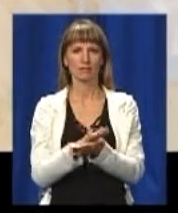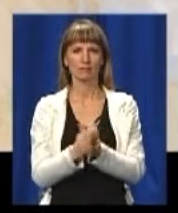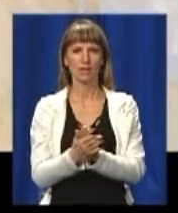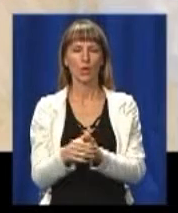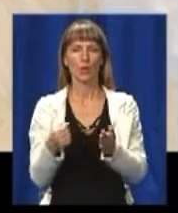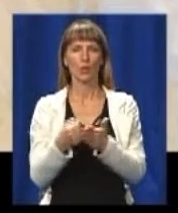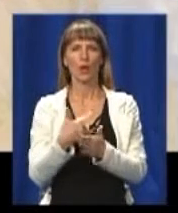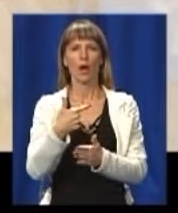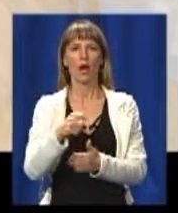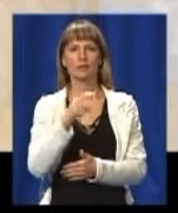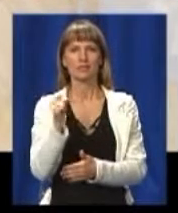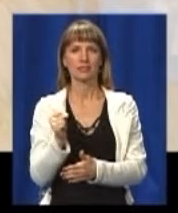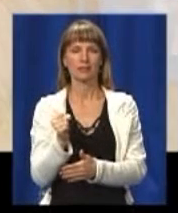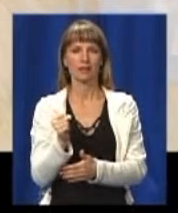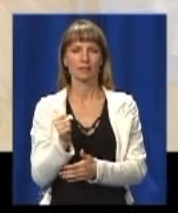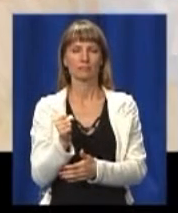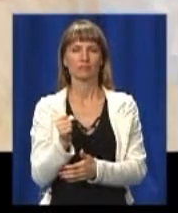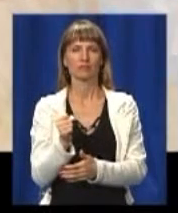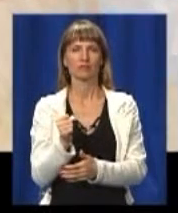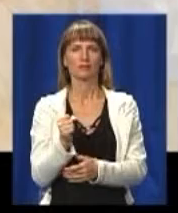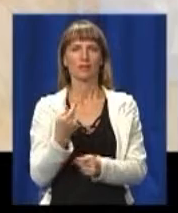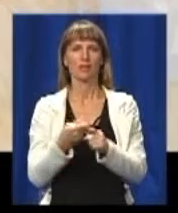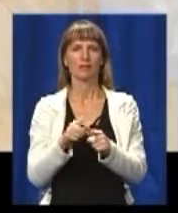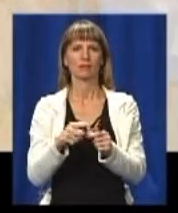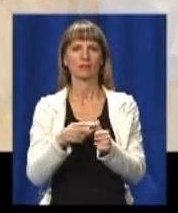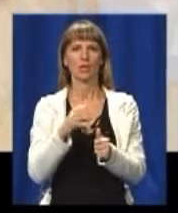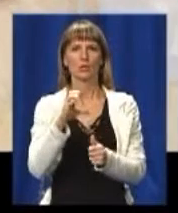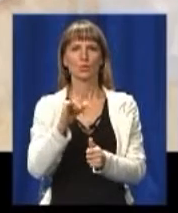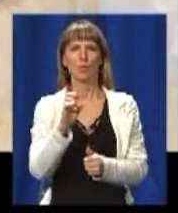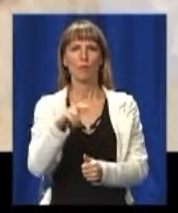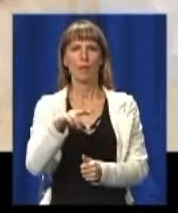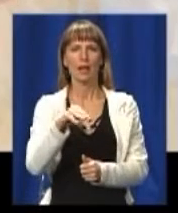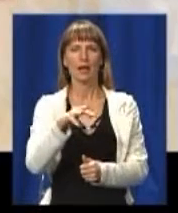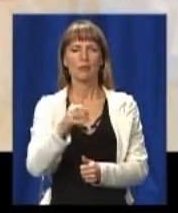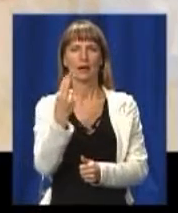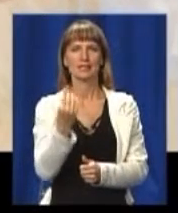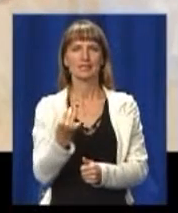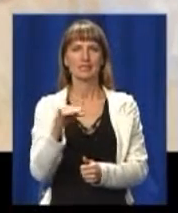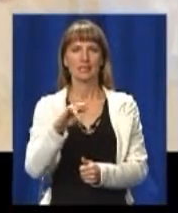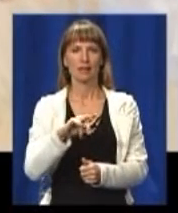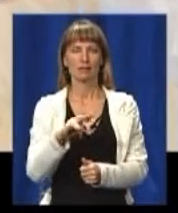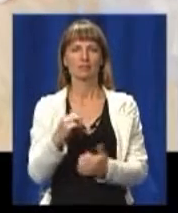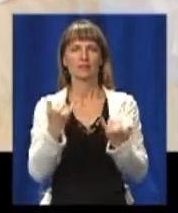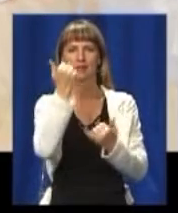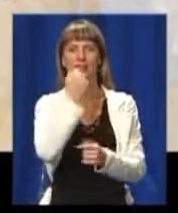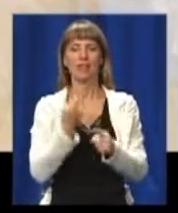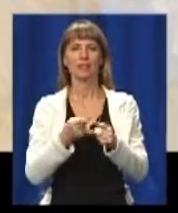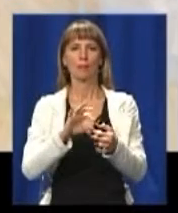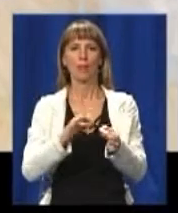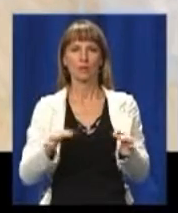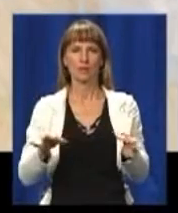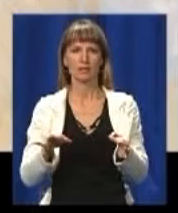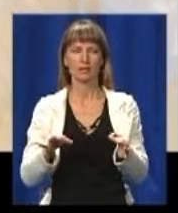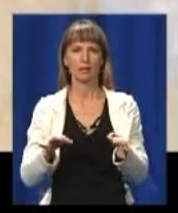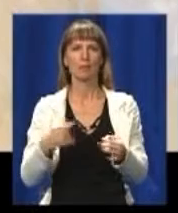до газоподібного. Газоподібного це називається сублімація. І зараз завдяки цьому процесу фізичному